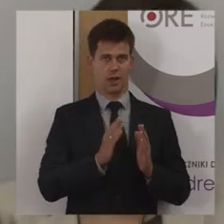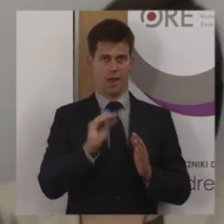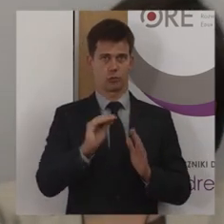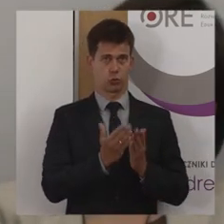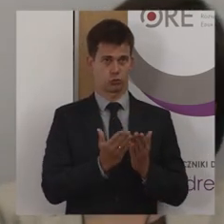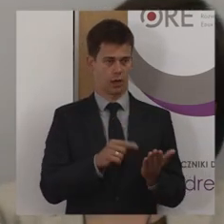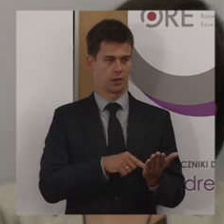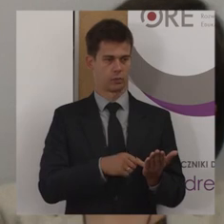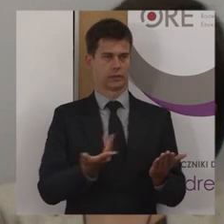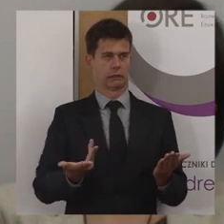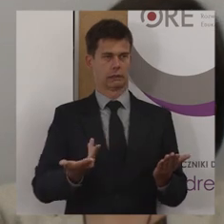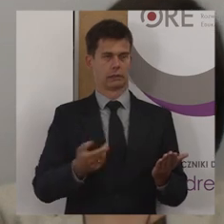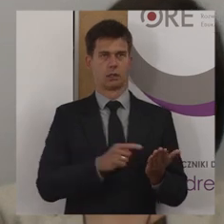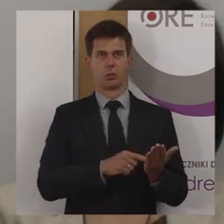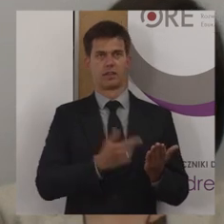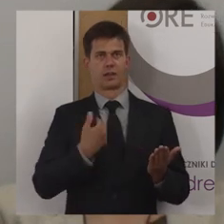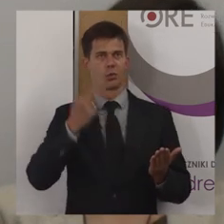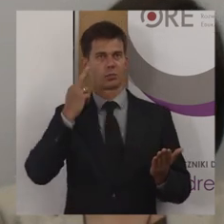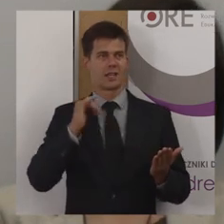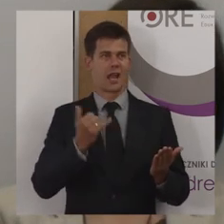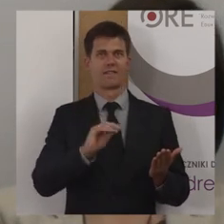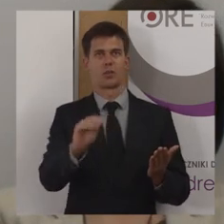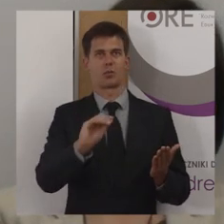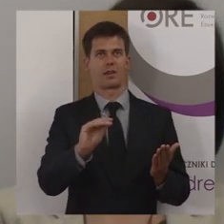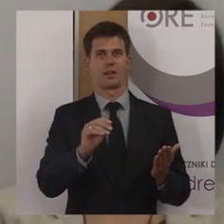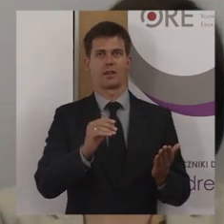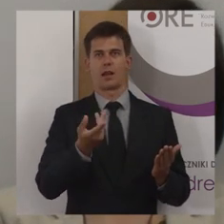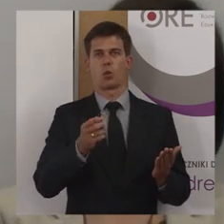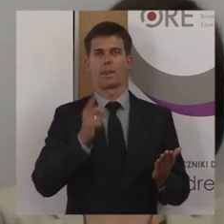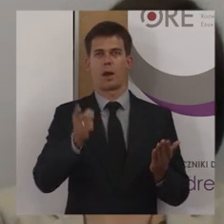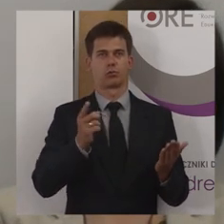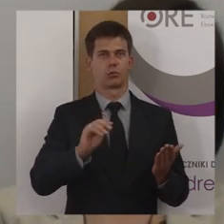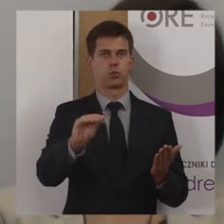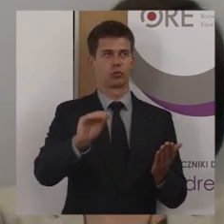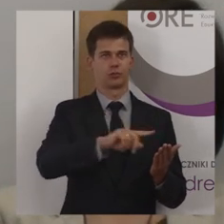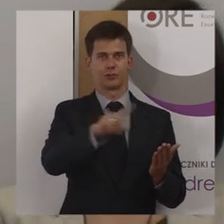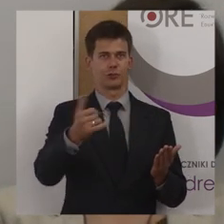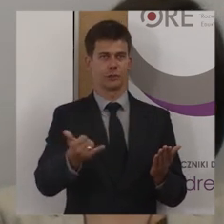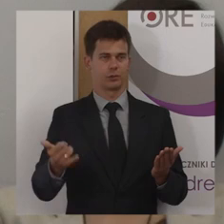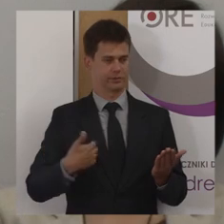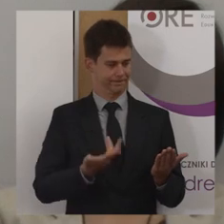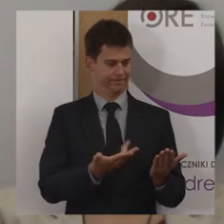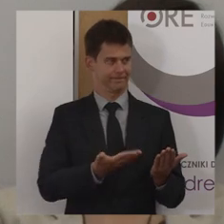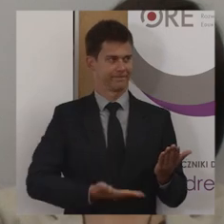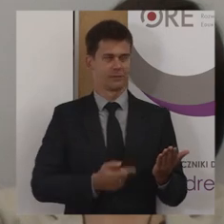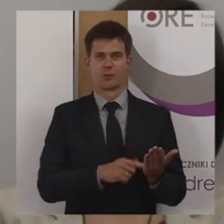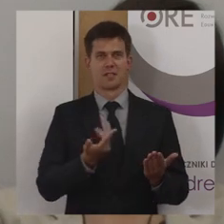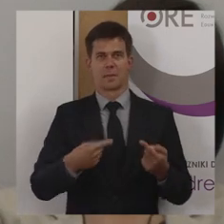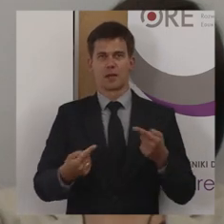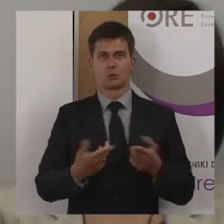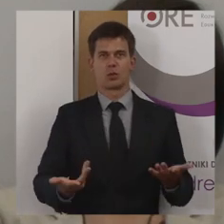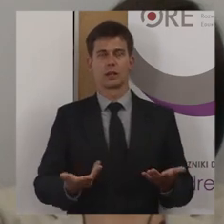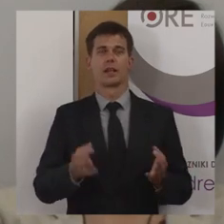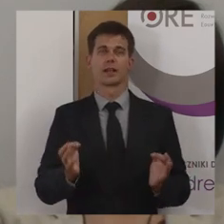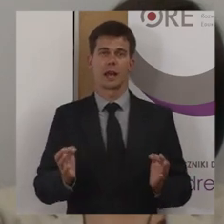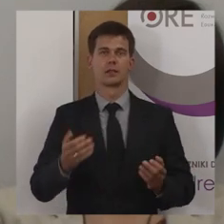z problemami, których e-podręcznik nie rozwiązuje, żeby je sami rozwiązali. Także tu chodzi raczej o te materiały dodatkowe, żeby one były już na poziomie